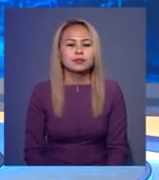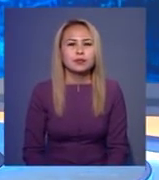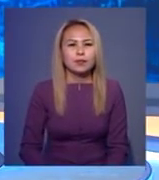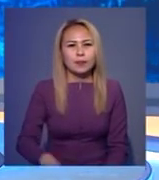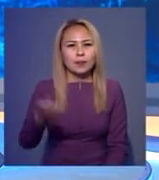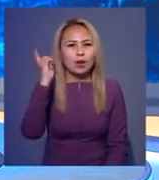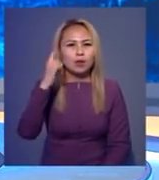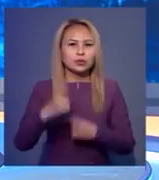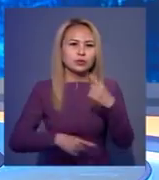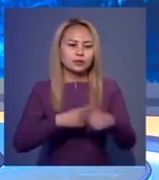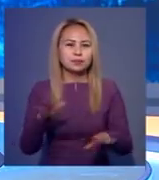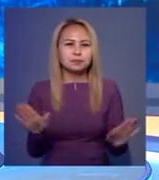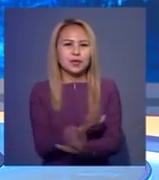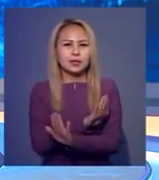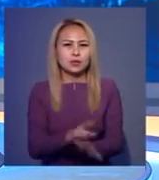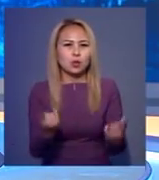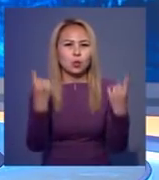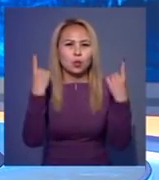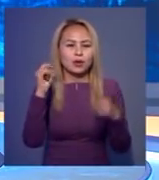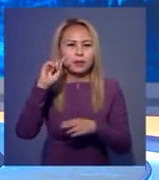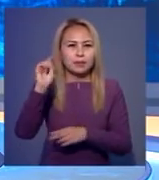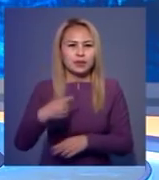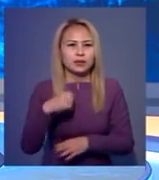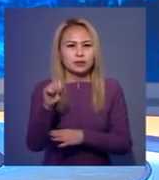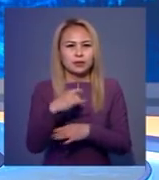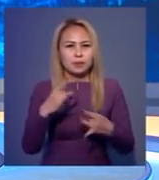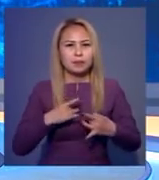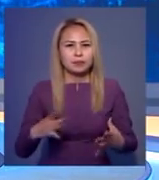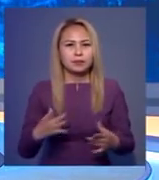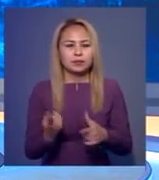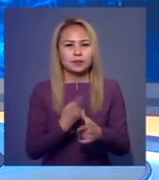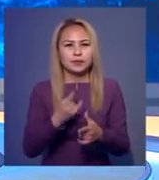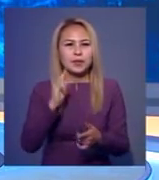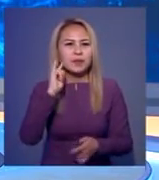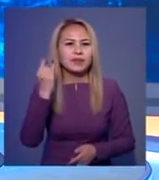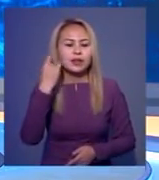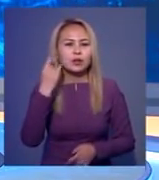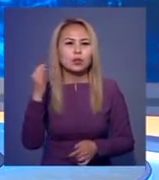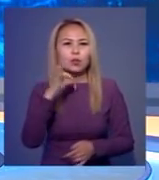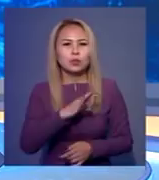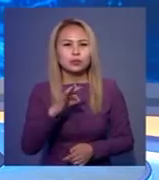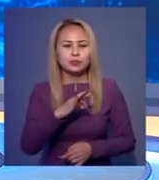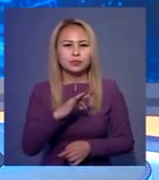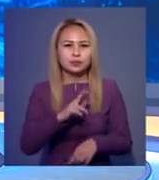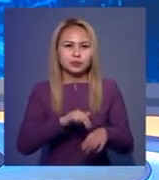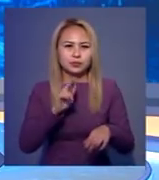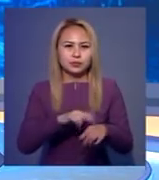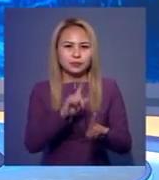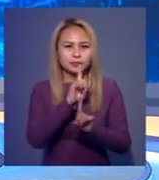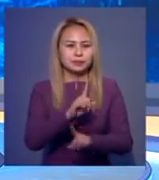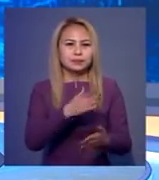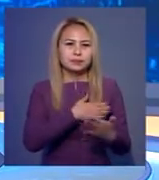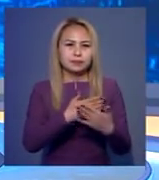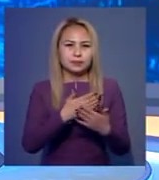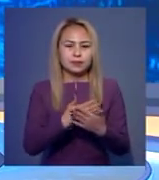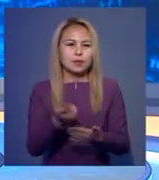Майдан жылдарындағы өндер. Ұлы жеңіс мерекесі мен отан қорғаушылар күніне орай Павлодардың құқық қорғаушылары ерекше